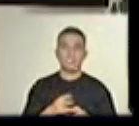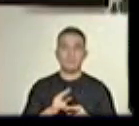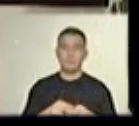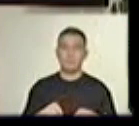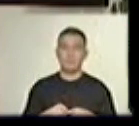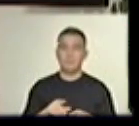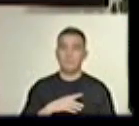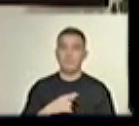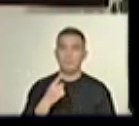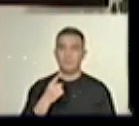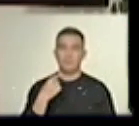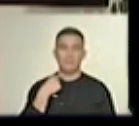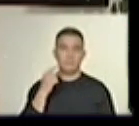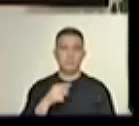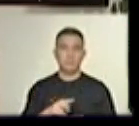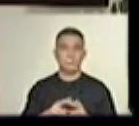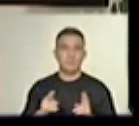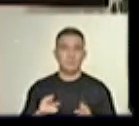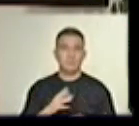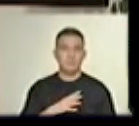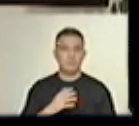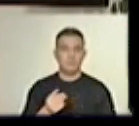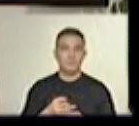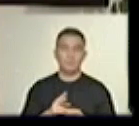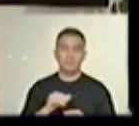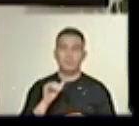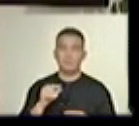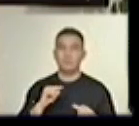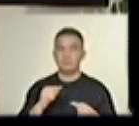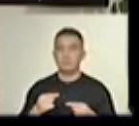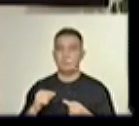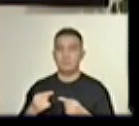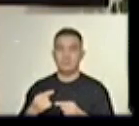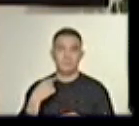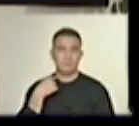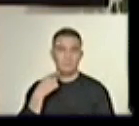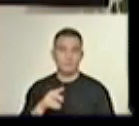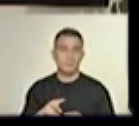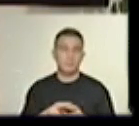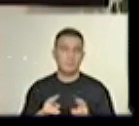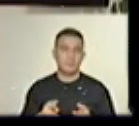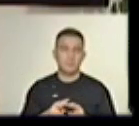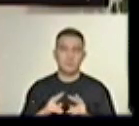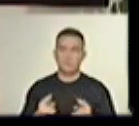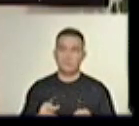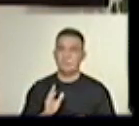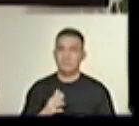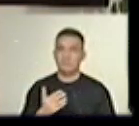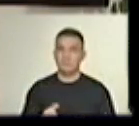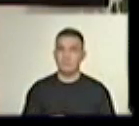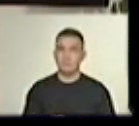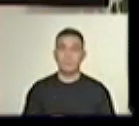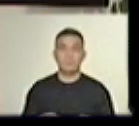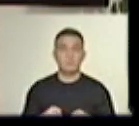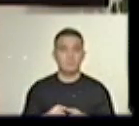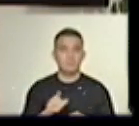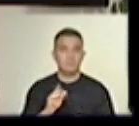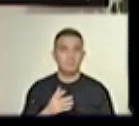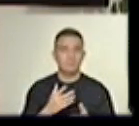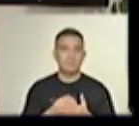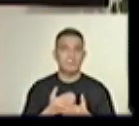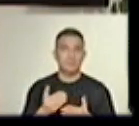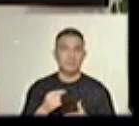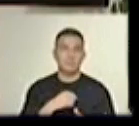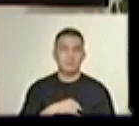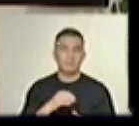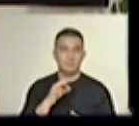bir songa teng bo'lsa, bu sonning qarama-qarshisi ham uning qarama-qarshisiga teng bo'ladi. Shunday ekan, bu mulohaza